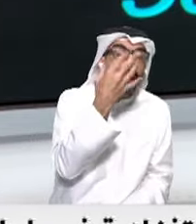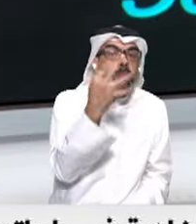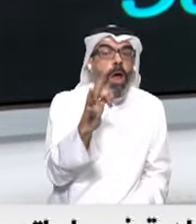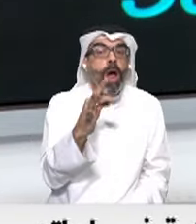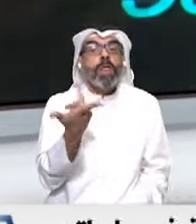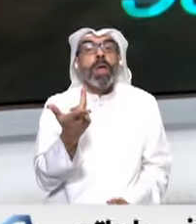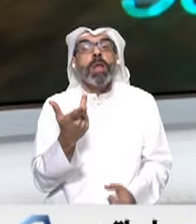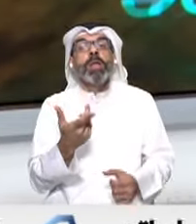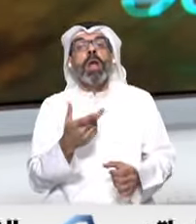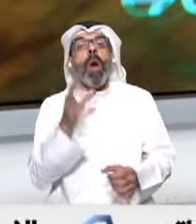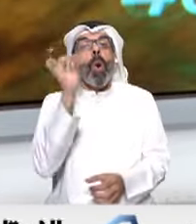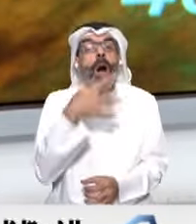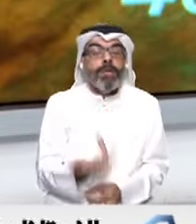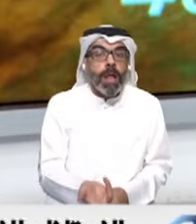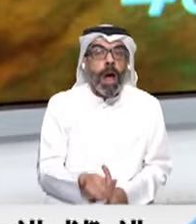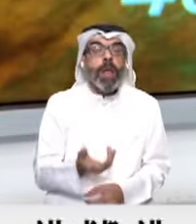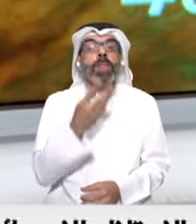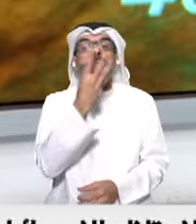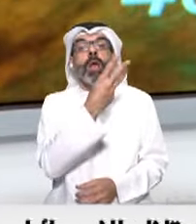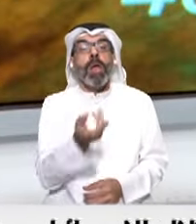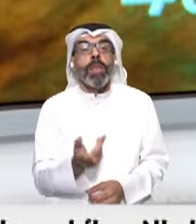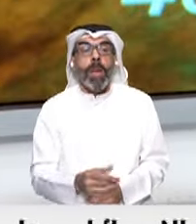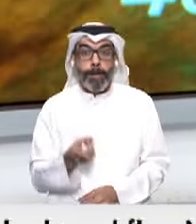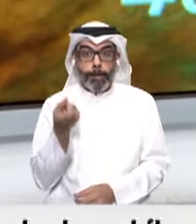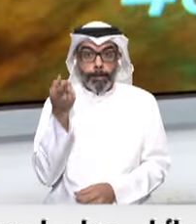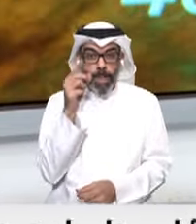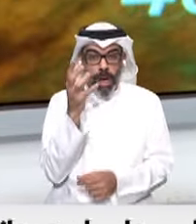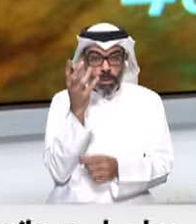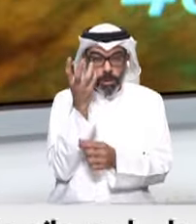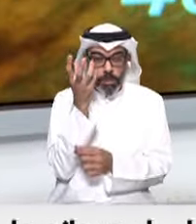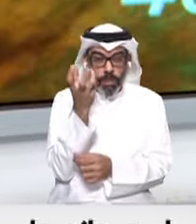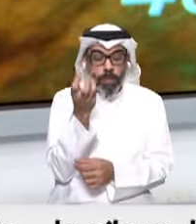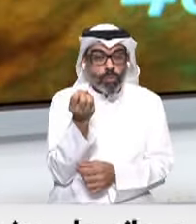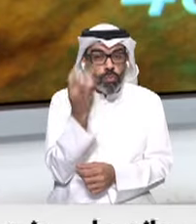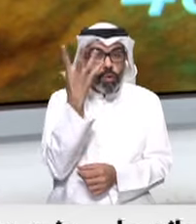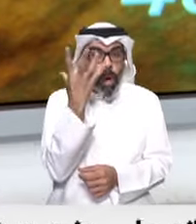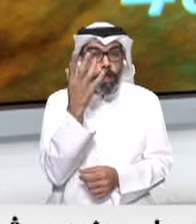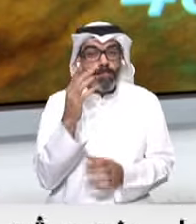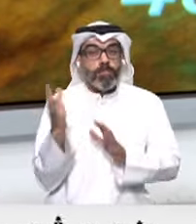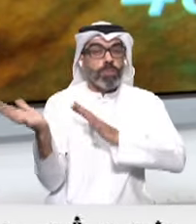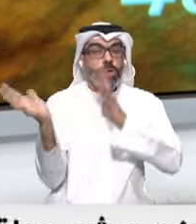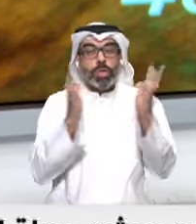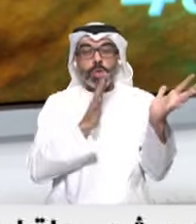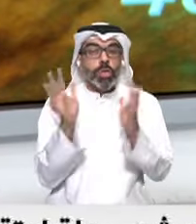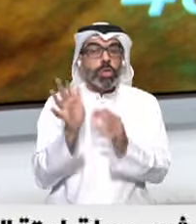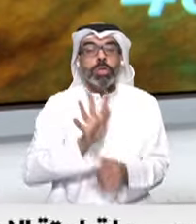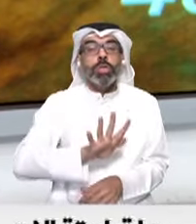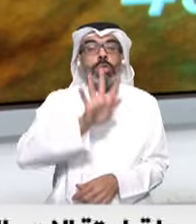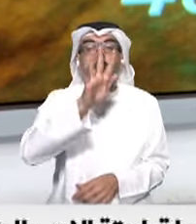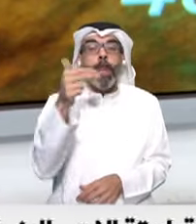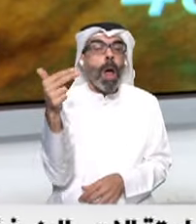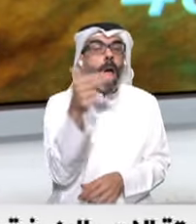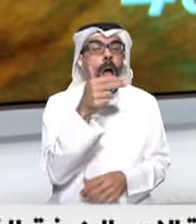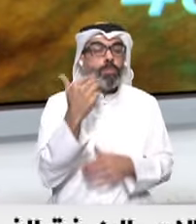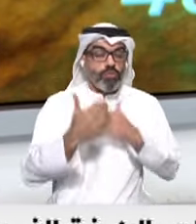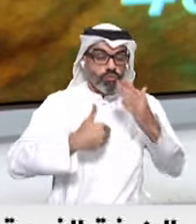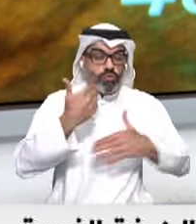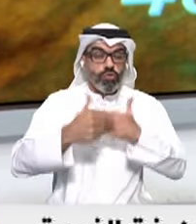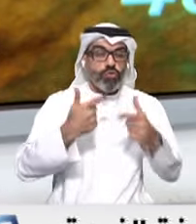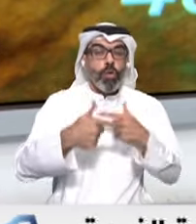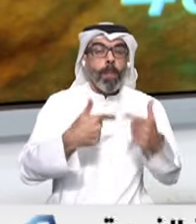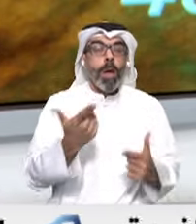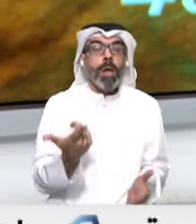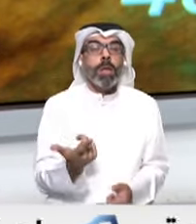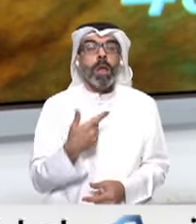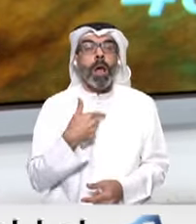الوفره باذن الله منتصف نهار يوم الغد الهواء الشمال الغربي مستمر وراح يكون نشط على فترات من 12 ل 45